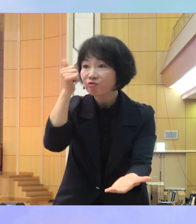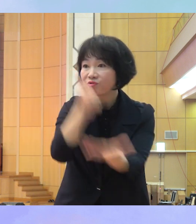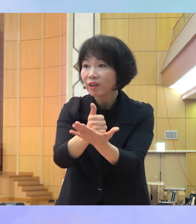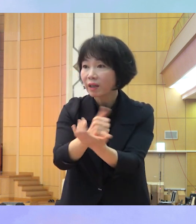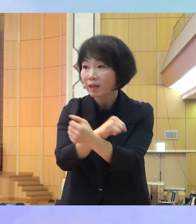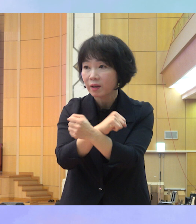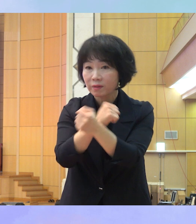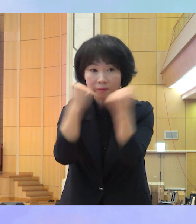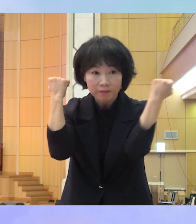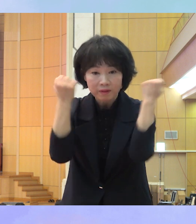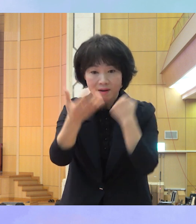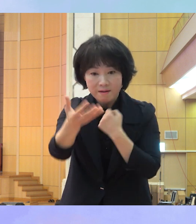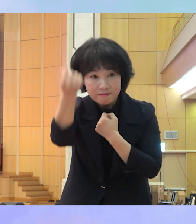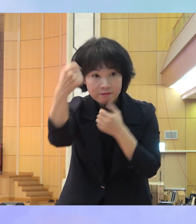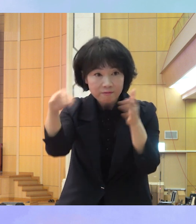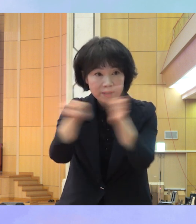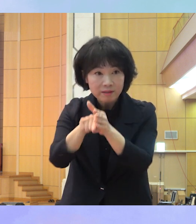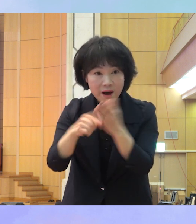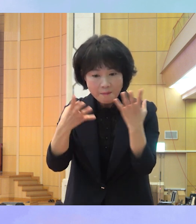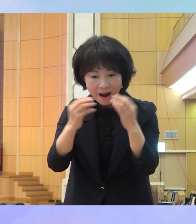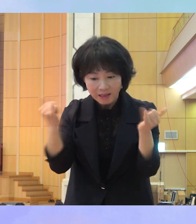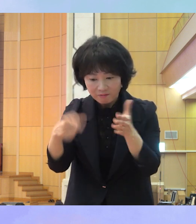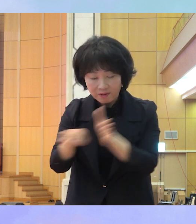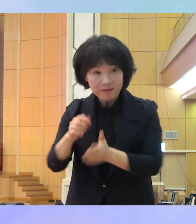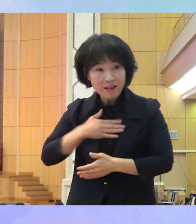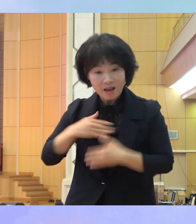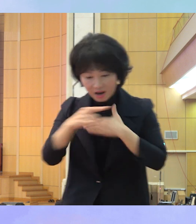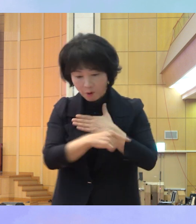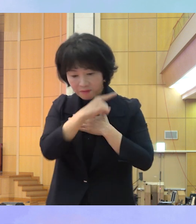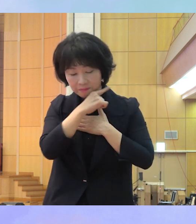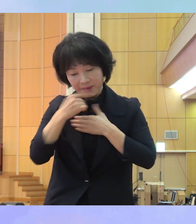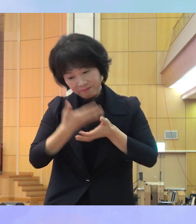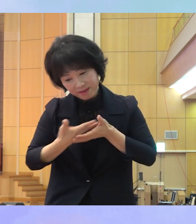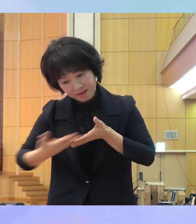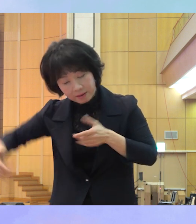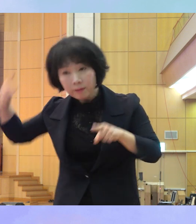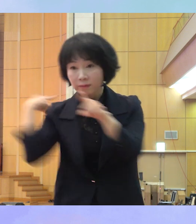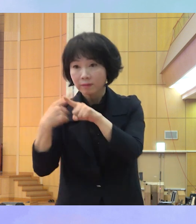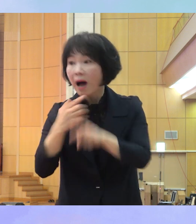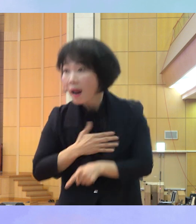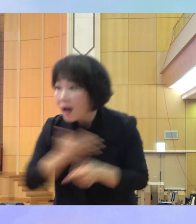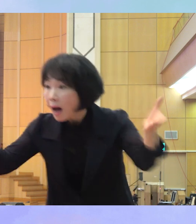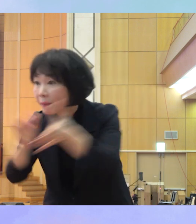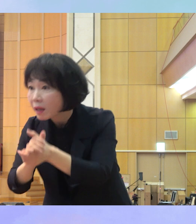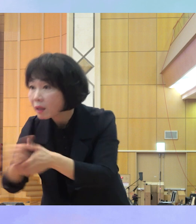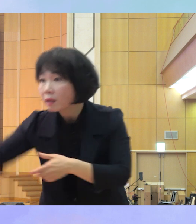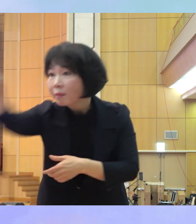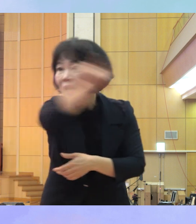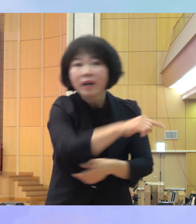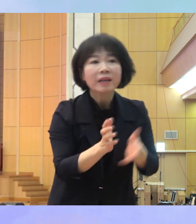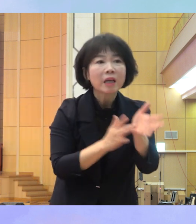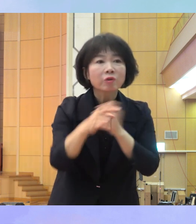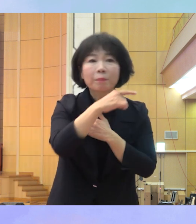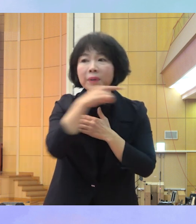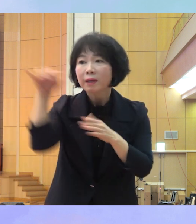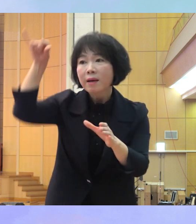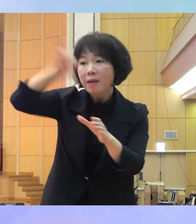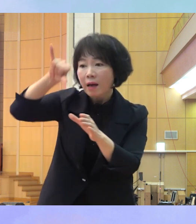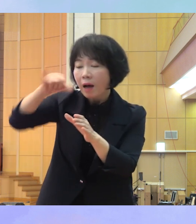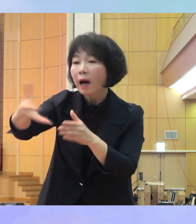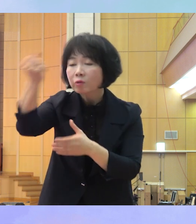얻게 하려고 많은 사람을 위하여 흘리는 바 나의 피, 곧